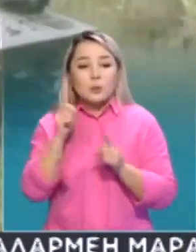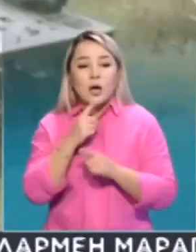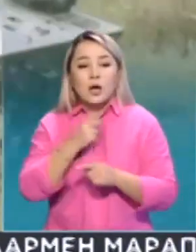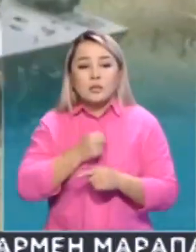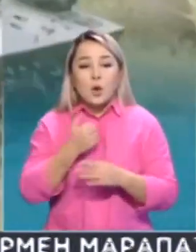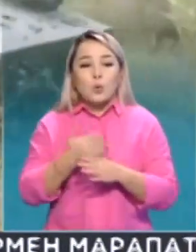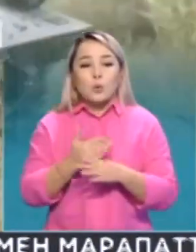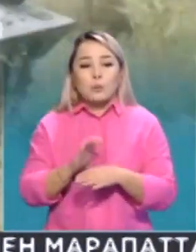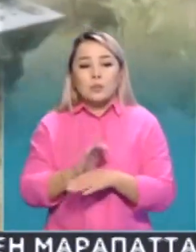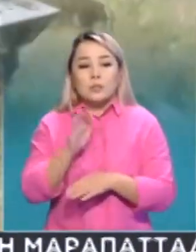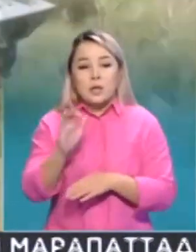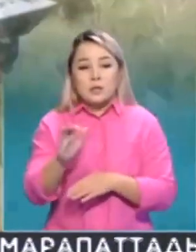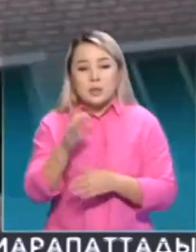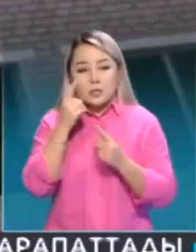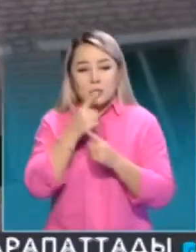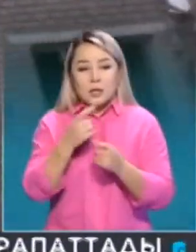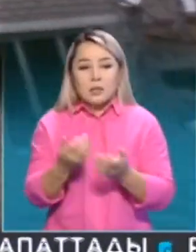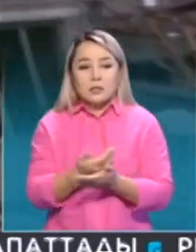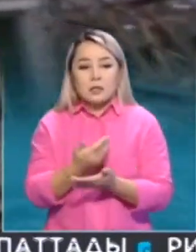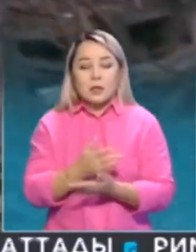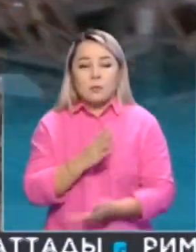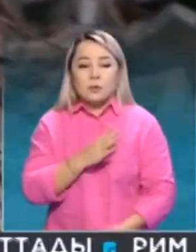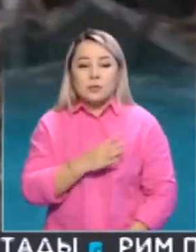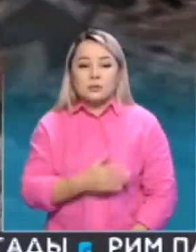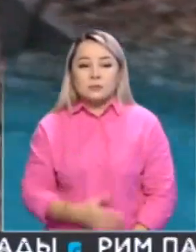әскери көмек жөнелтетінін белгілі болды.